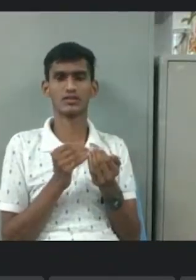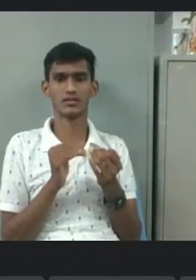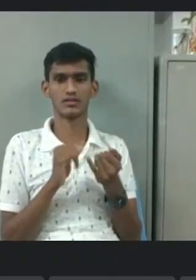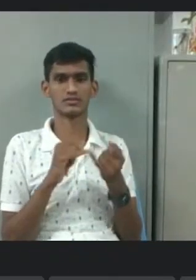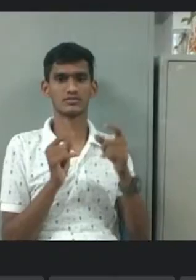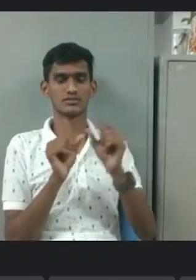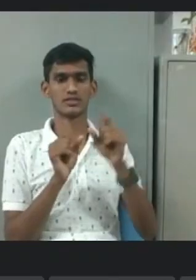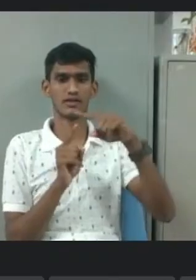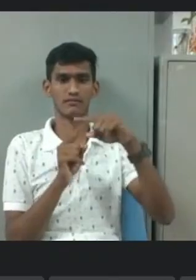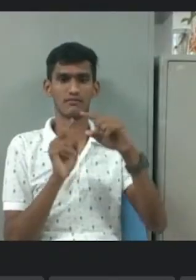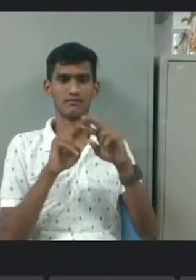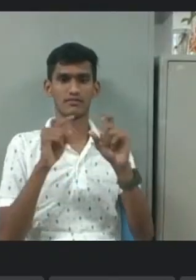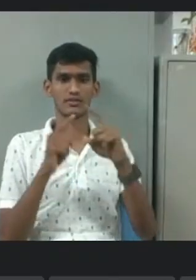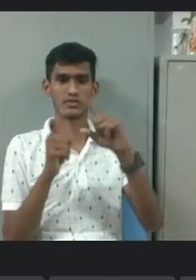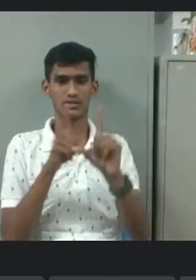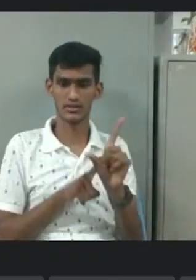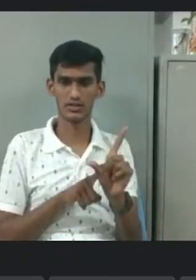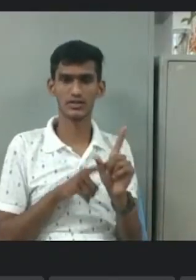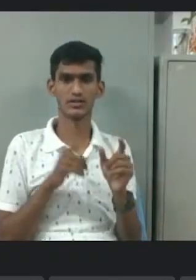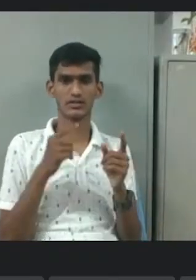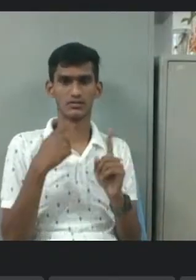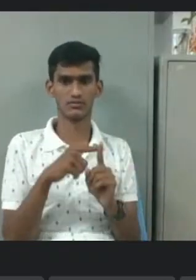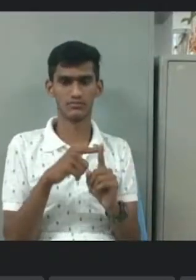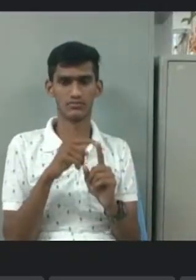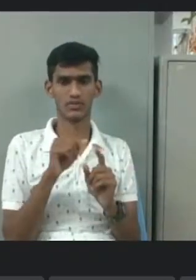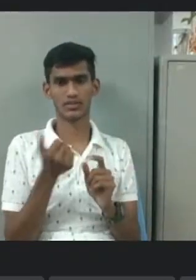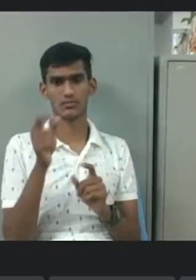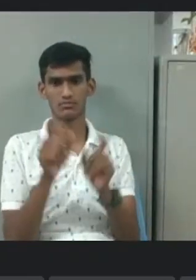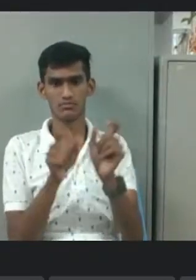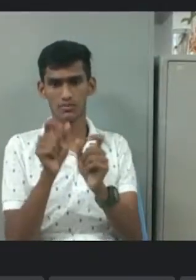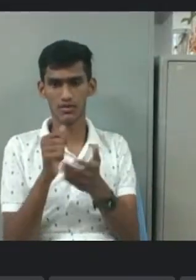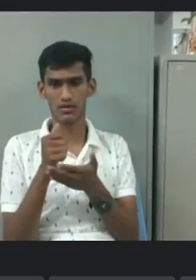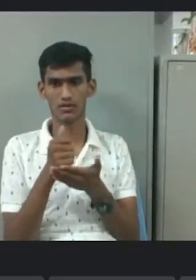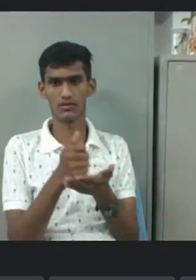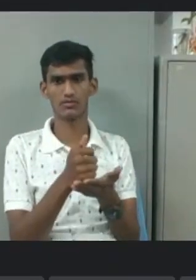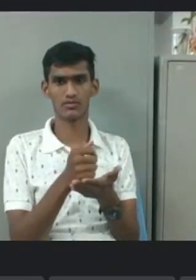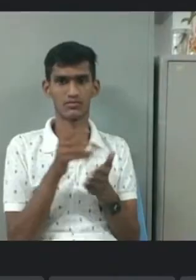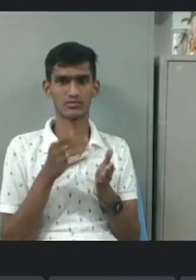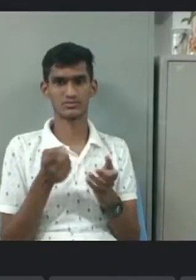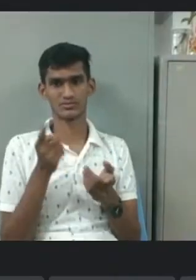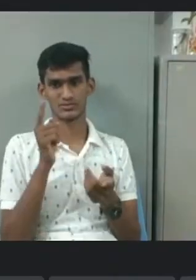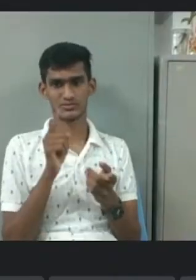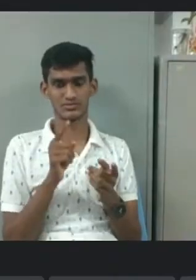ഒരാളുടെ സഹായം വേണമെന്നുണ്ടെങ്കിൽ അതിനുള്ള കാര്യങ്ങളും. ഇതൊരു വളരെ ട്രിക്കി ക്വസ്റ്റ്യൻ ആണ്.